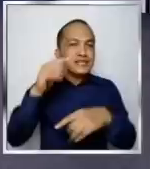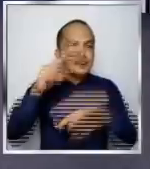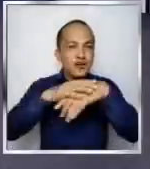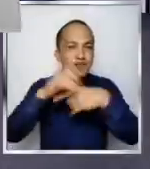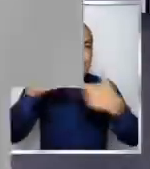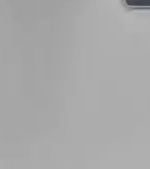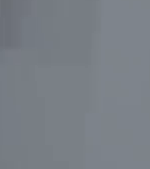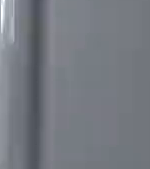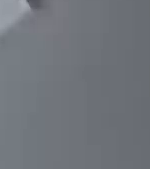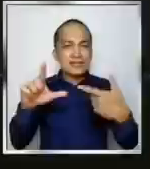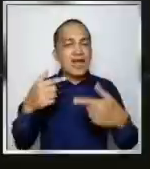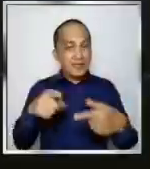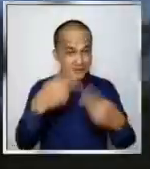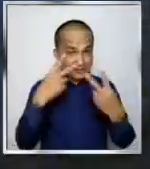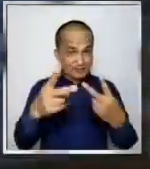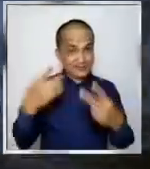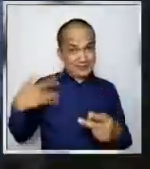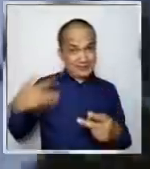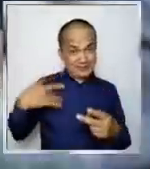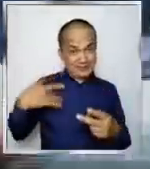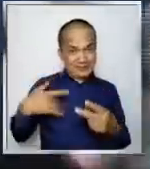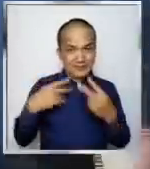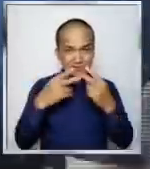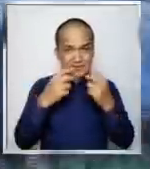John Consulta.